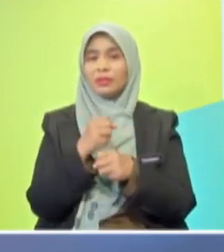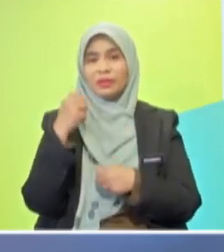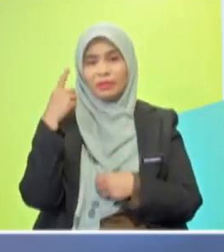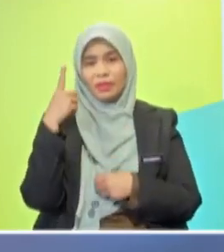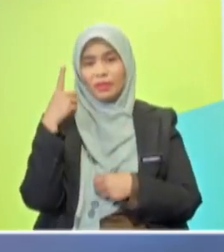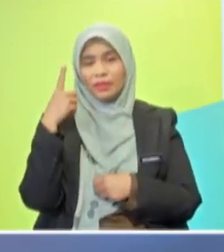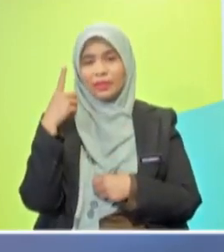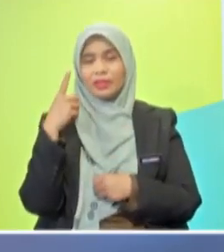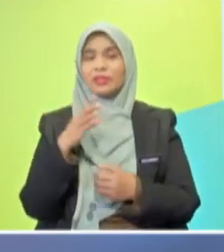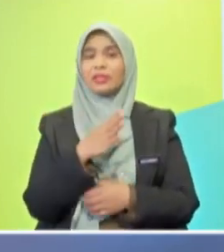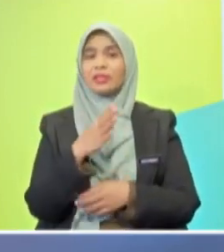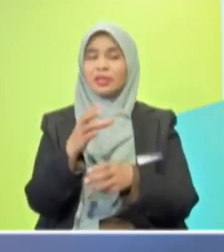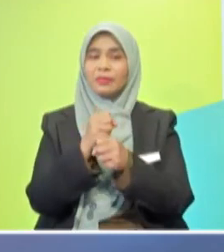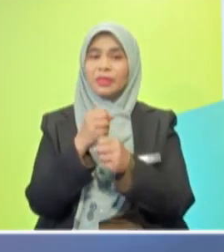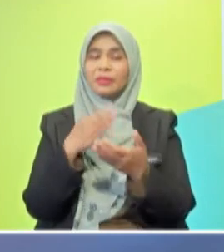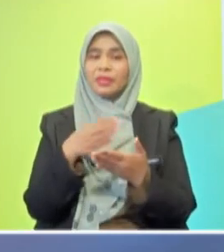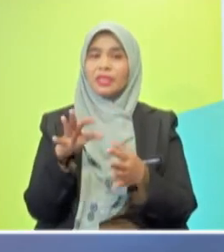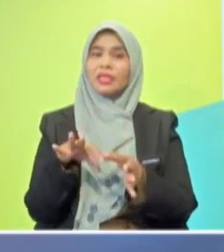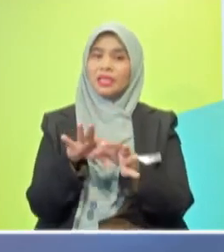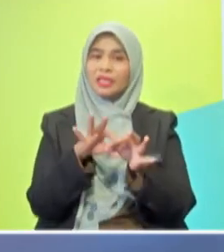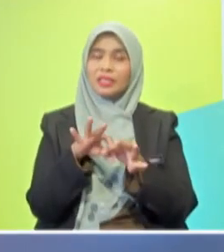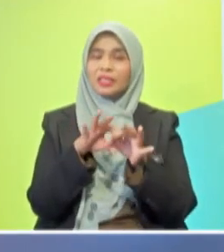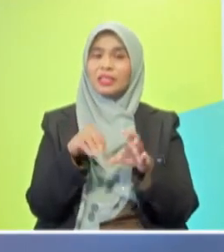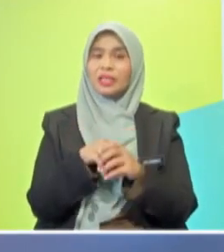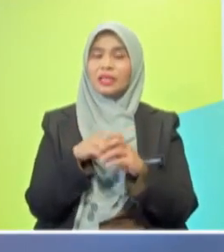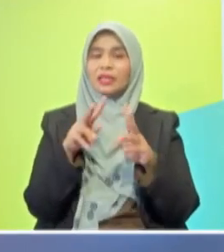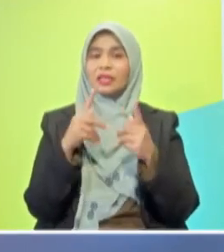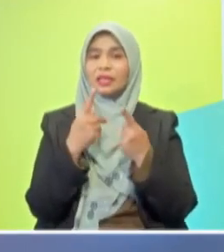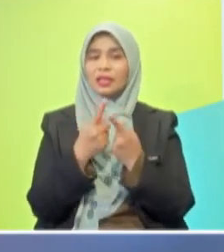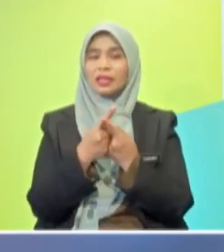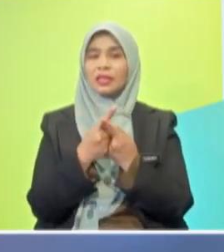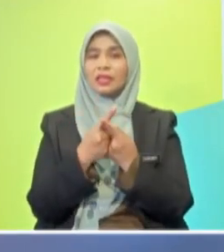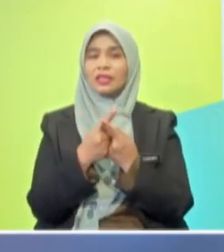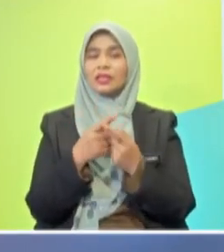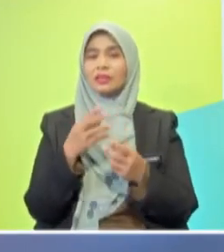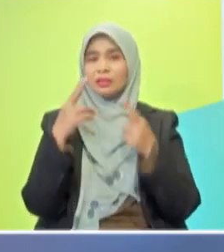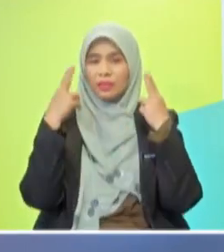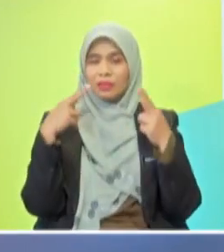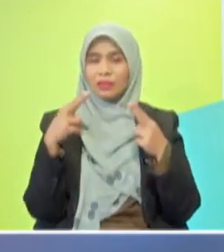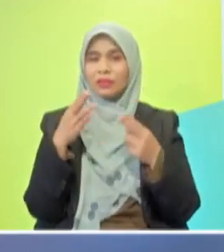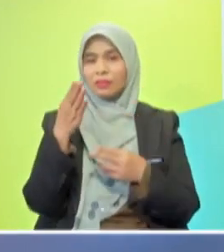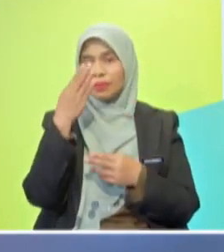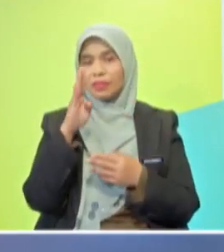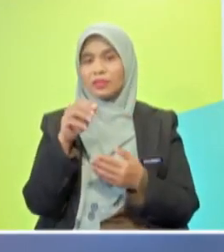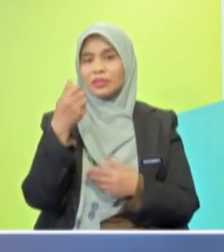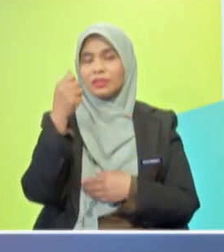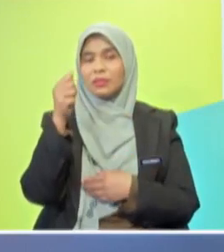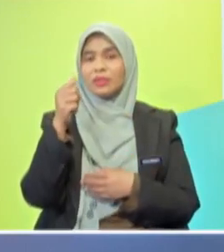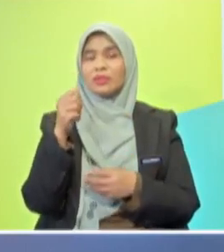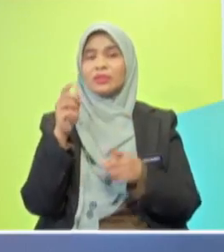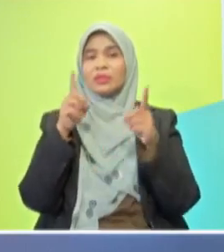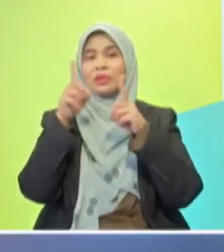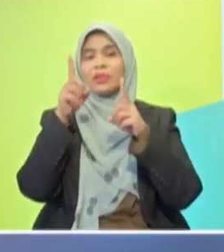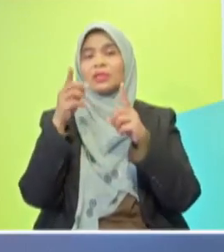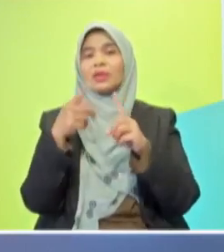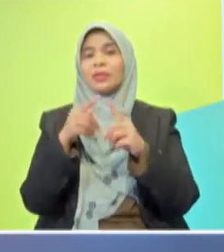faham, dapat memberi kerjasama dalam kelas dengan aktif kan. Jadi Ustazah bagi 10 bintang kepada